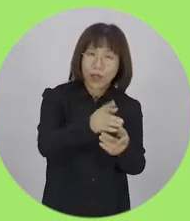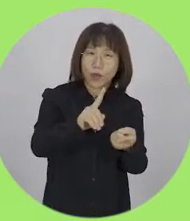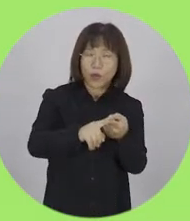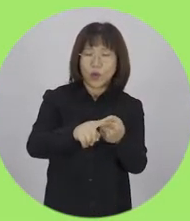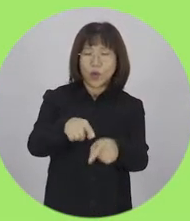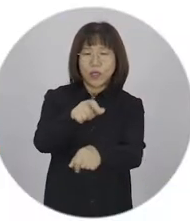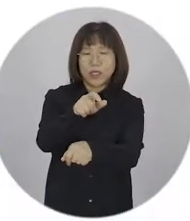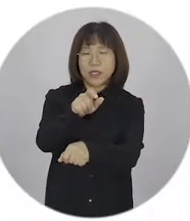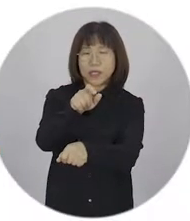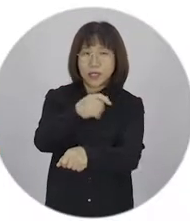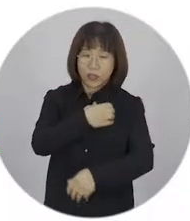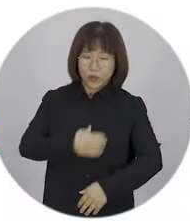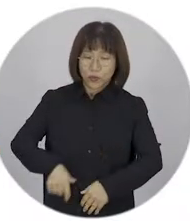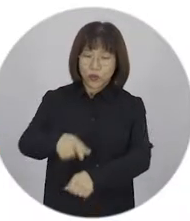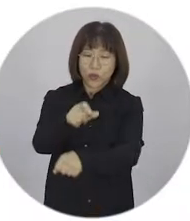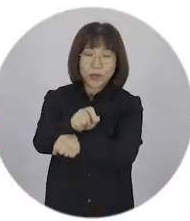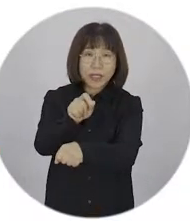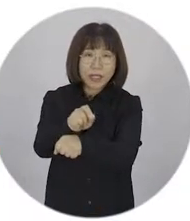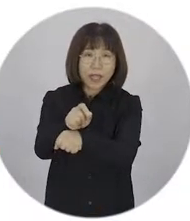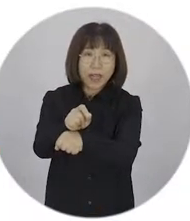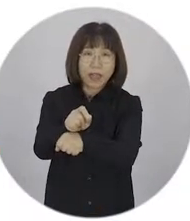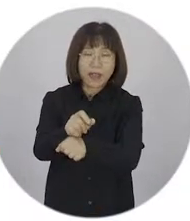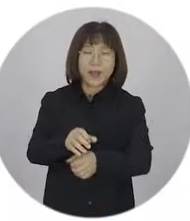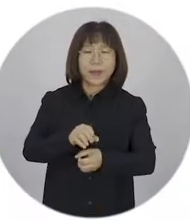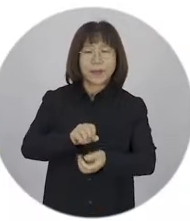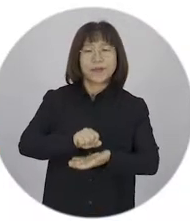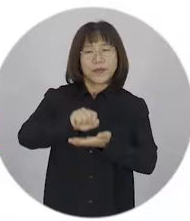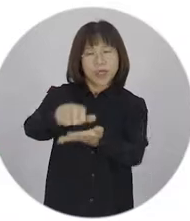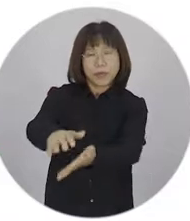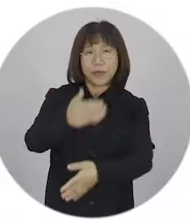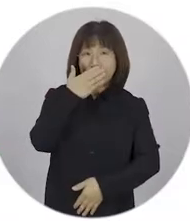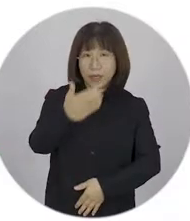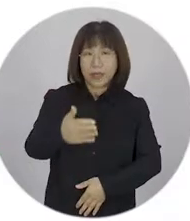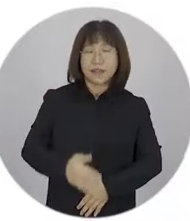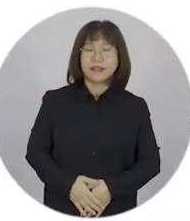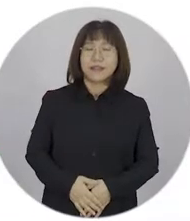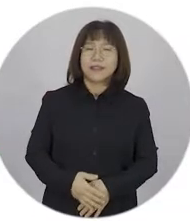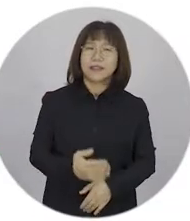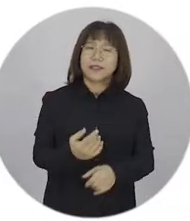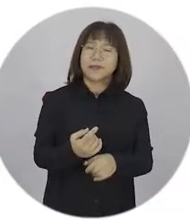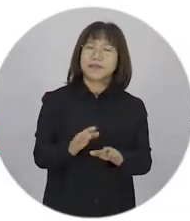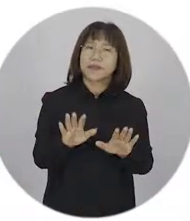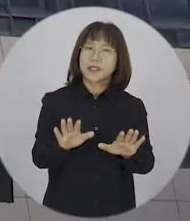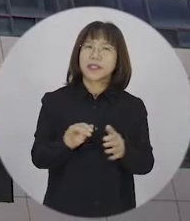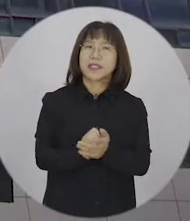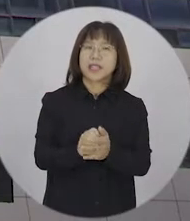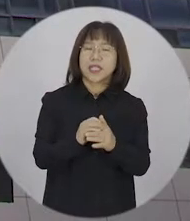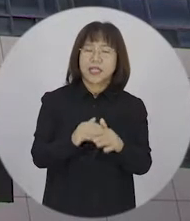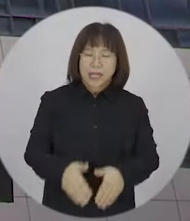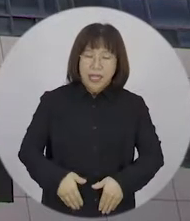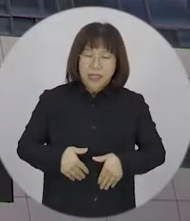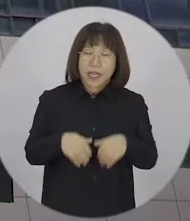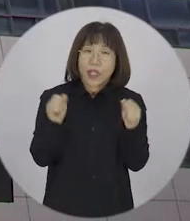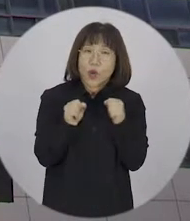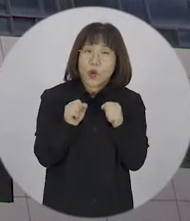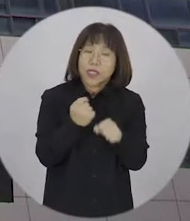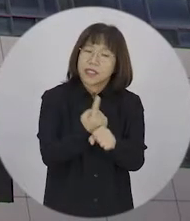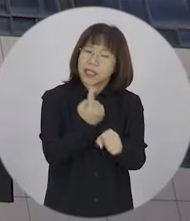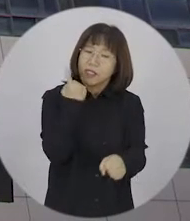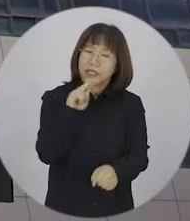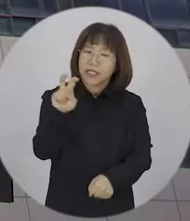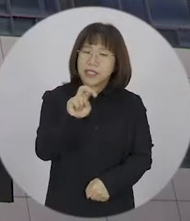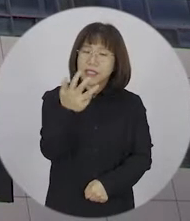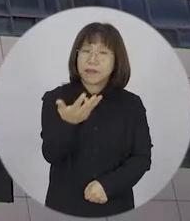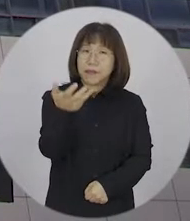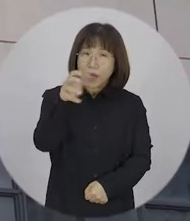복지정책과 또는 20개 동주민센터에 방문해 기부하면 됩니다. 한편 강서구는 지난 2021 따뜻한